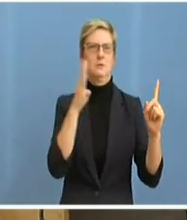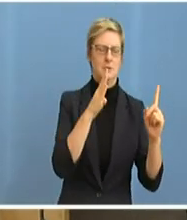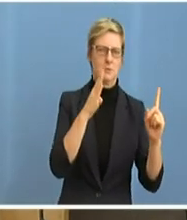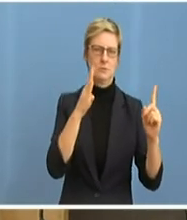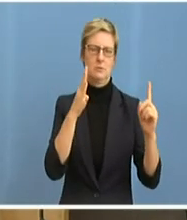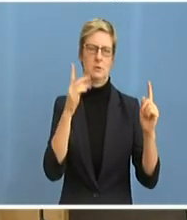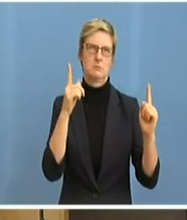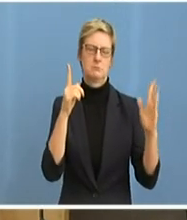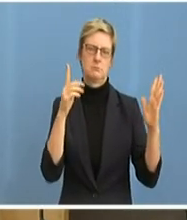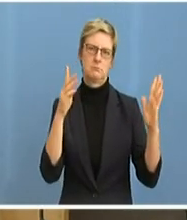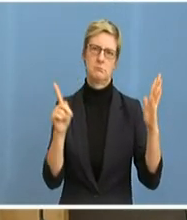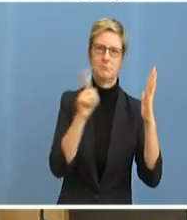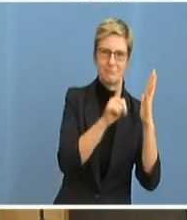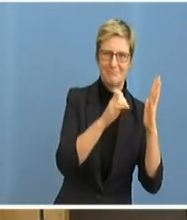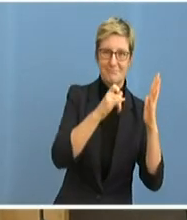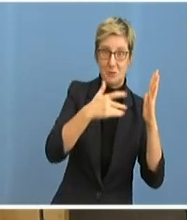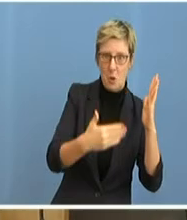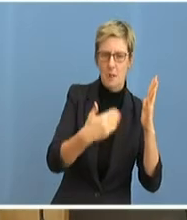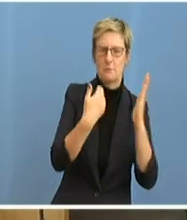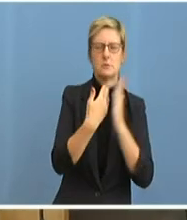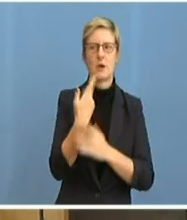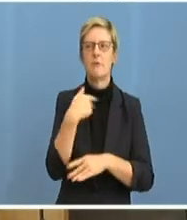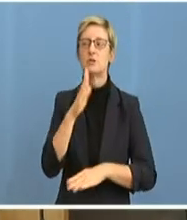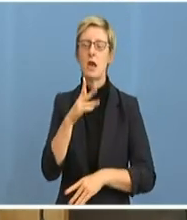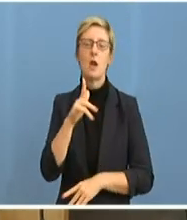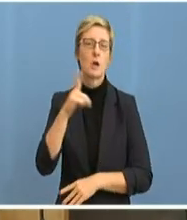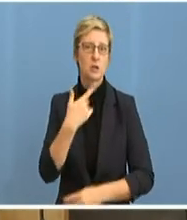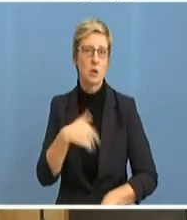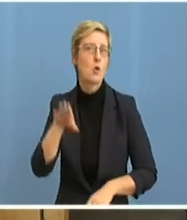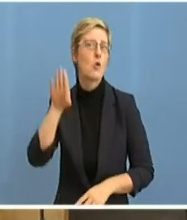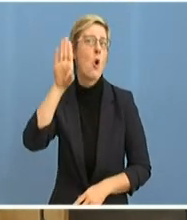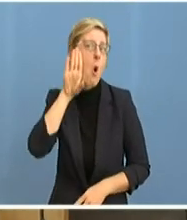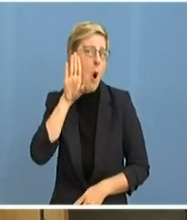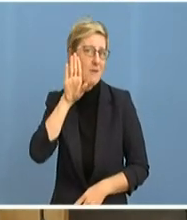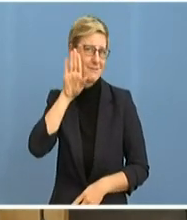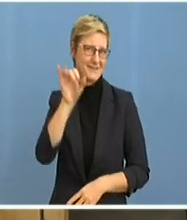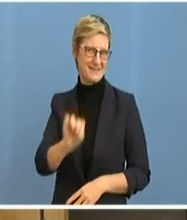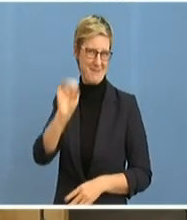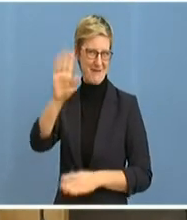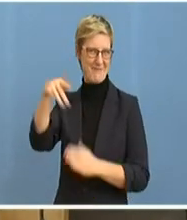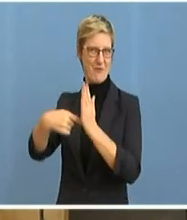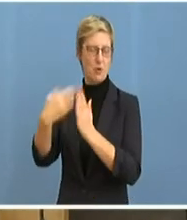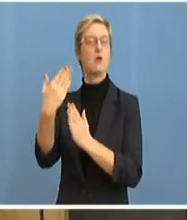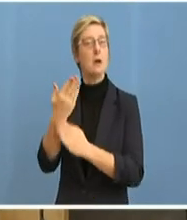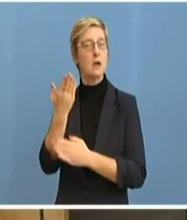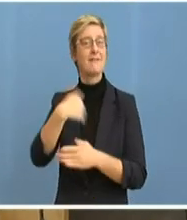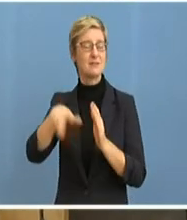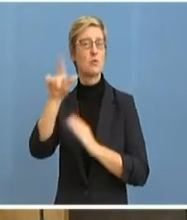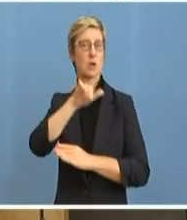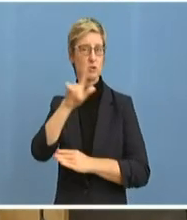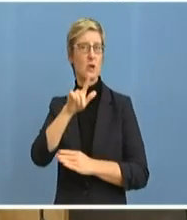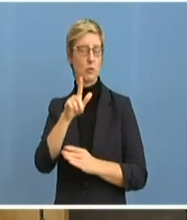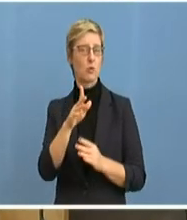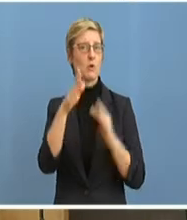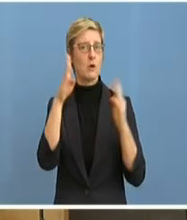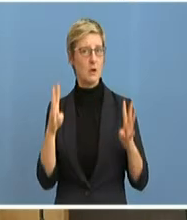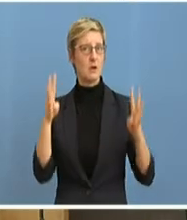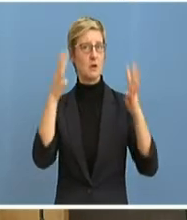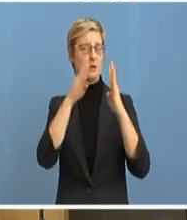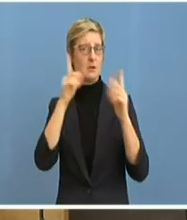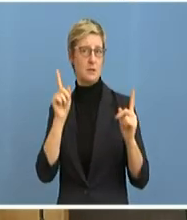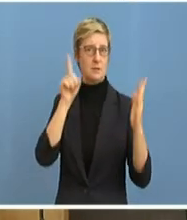Lukaschenko wahrscheinlich Sie gehört und ist auf die Opposition zugegangen, und zwar im Gefängnis des